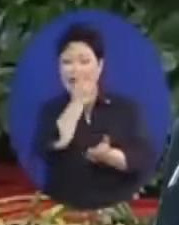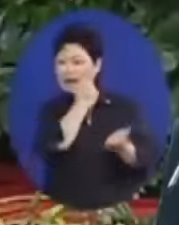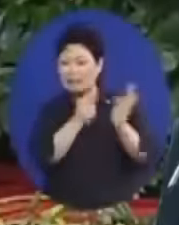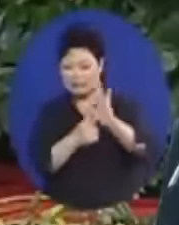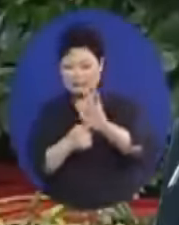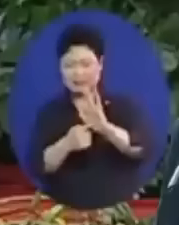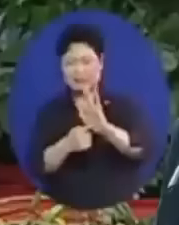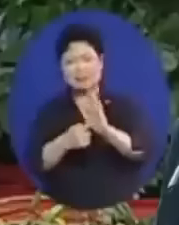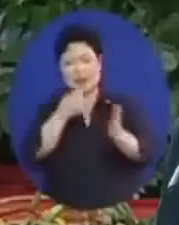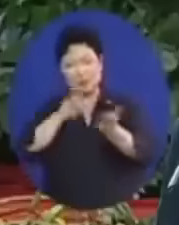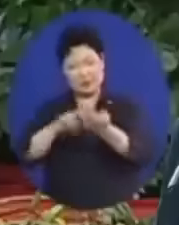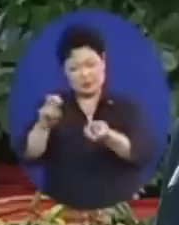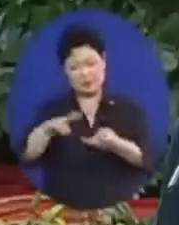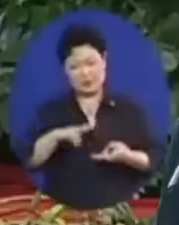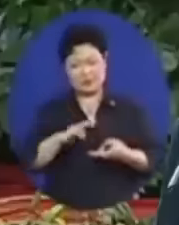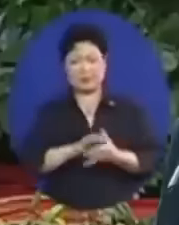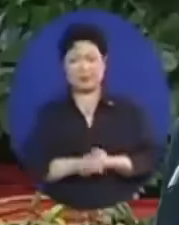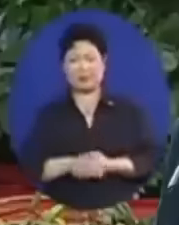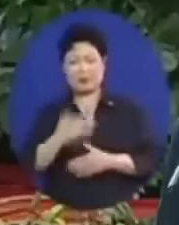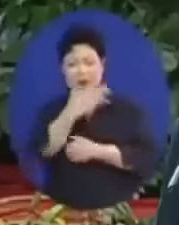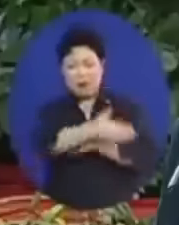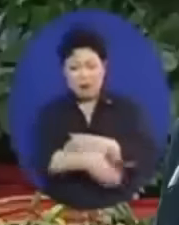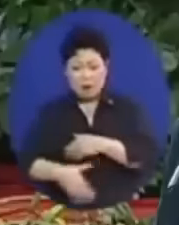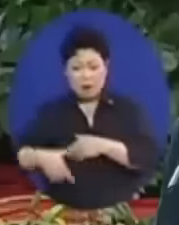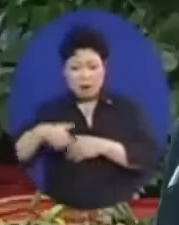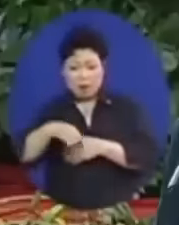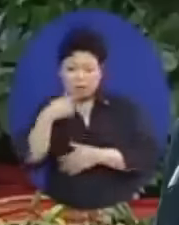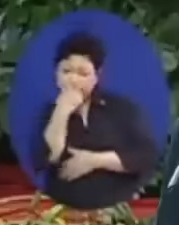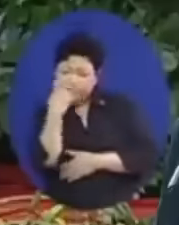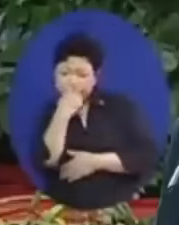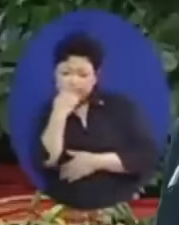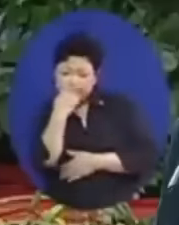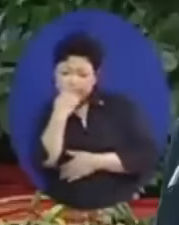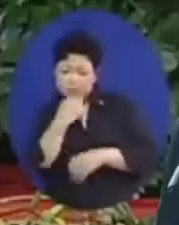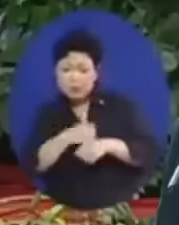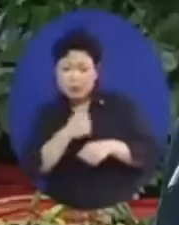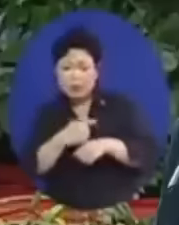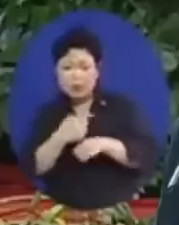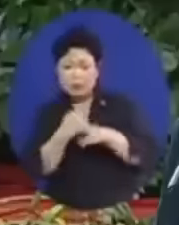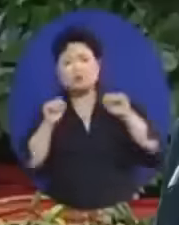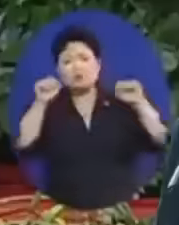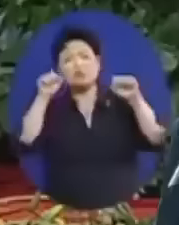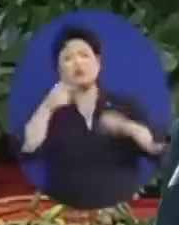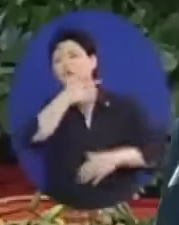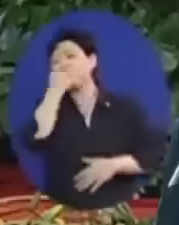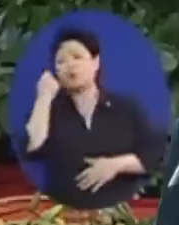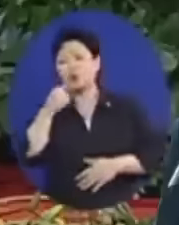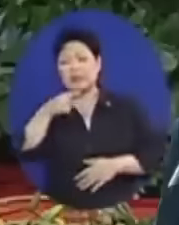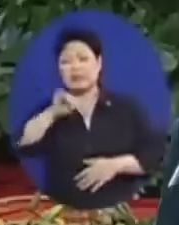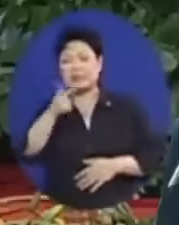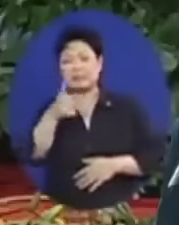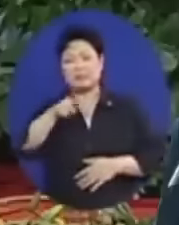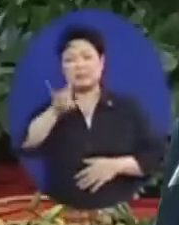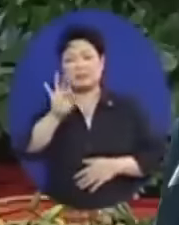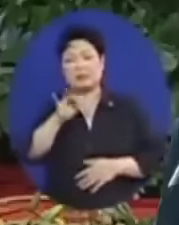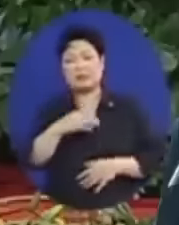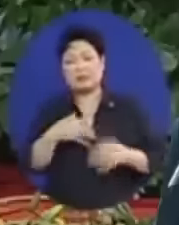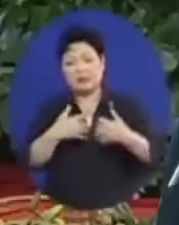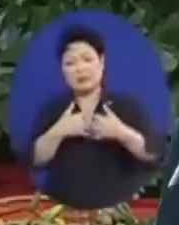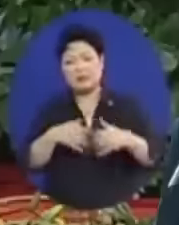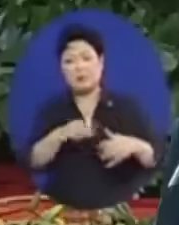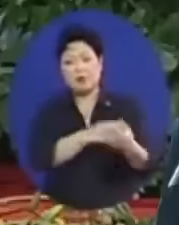편지였습니다. 임채윤 성도님은 건강검진을 통해서 운동 부족과 신장 기능 저하라는 진단 결과를